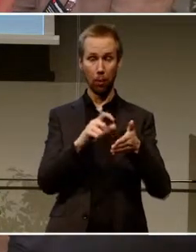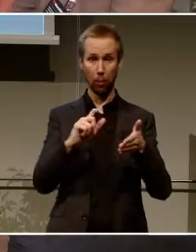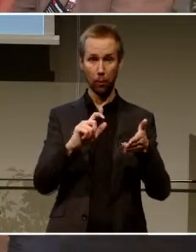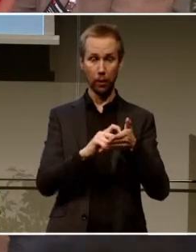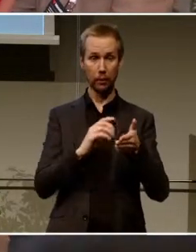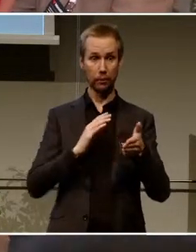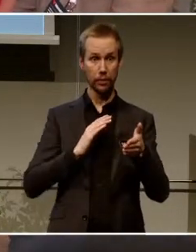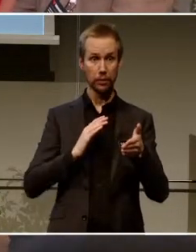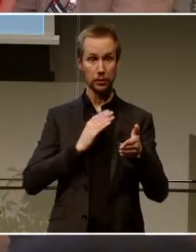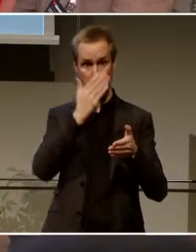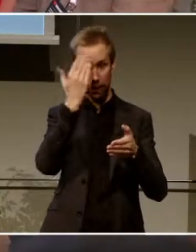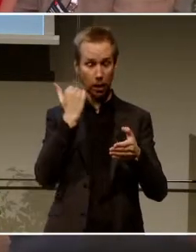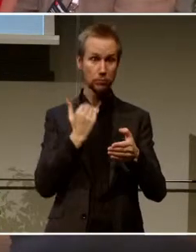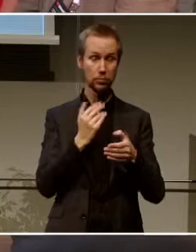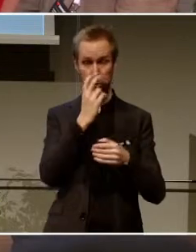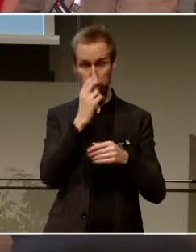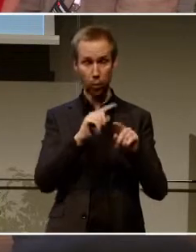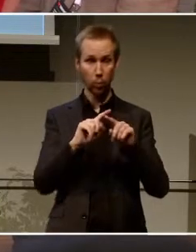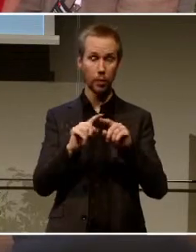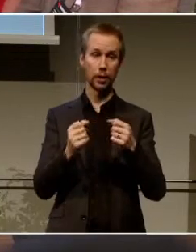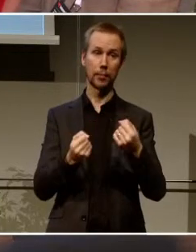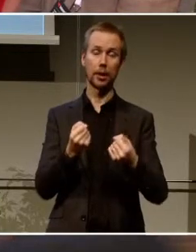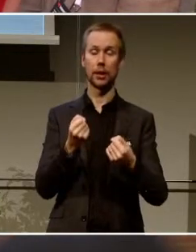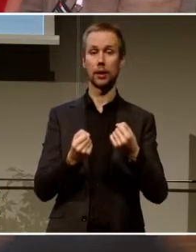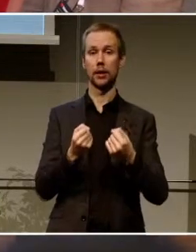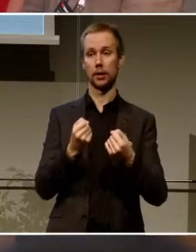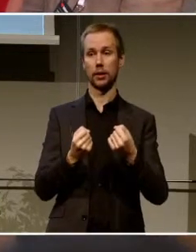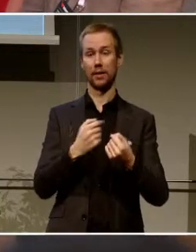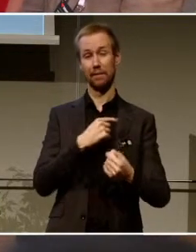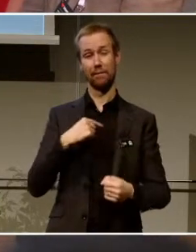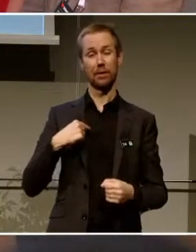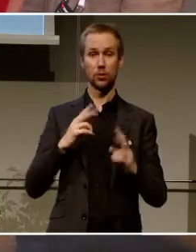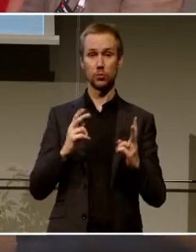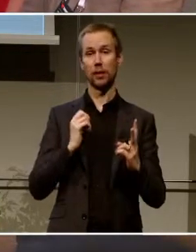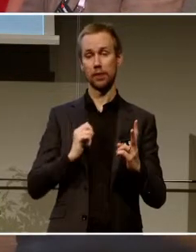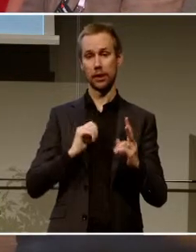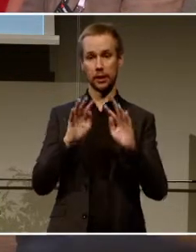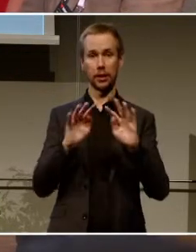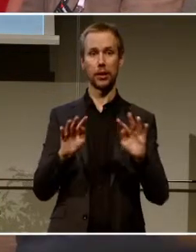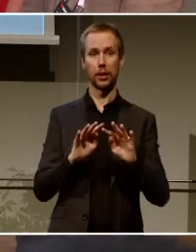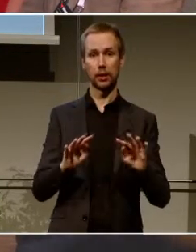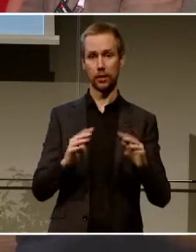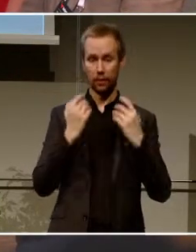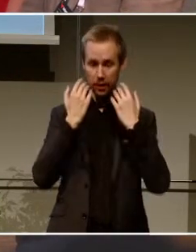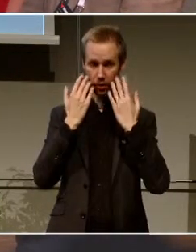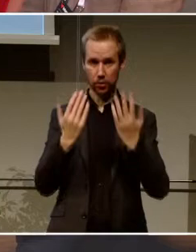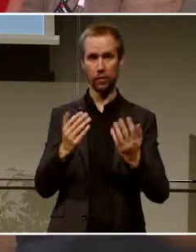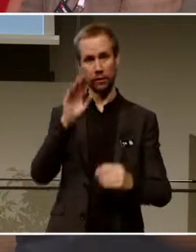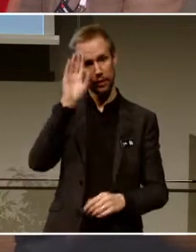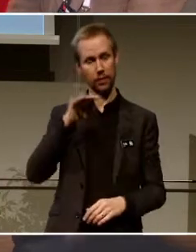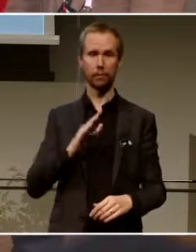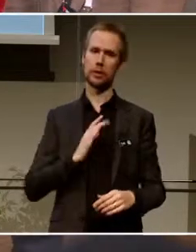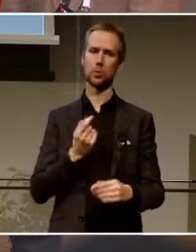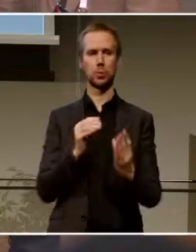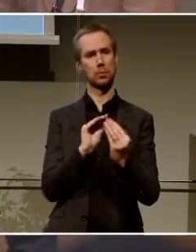det finns ju någonting för alla. Det vet vi ju som är på internet dagligen. Att det finns ju, du kan hitta någonting för varje